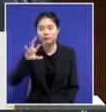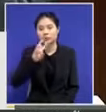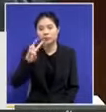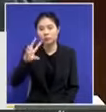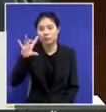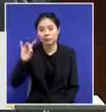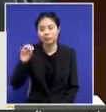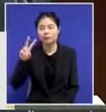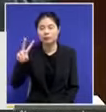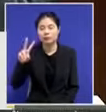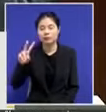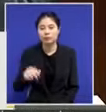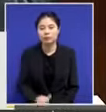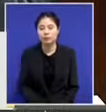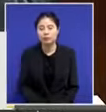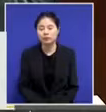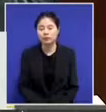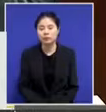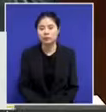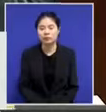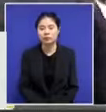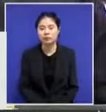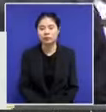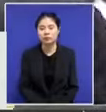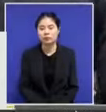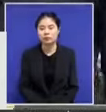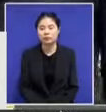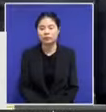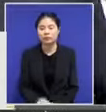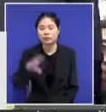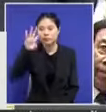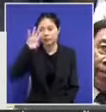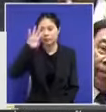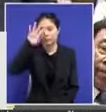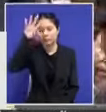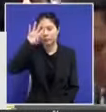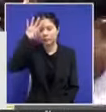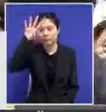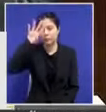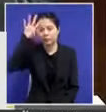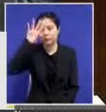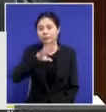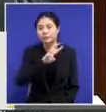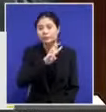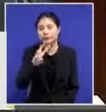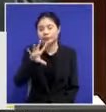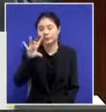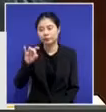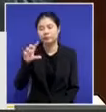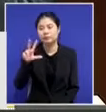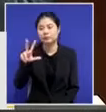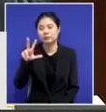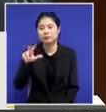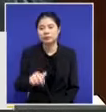682นายองอาจวงประยูน คุณธนาธรจึงรุ่งเรืองกิจครับ